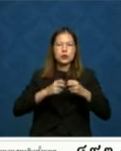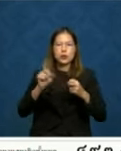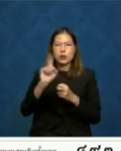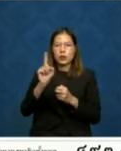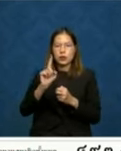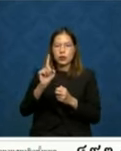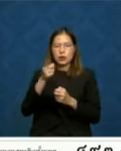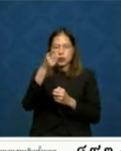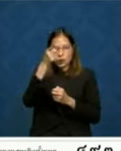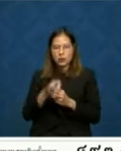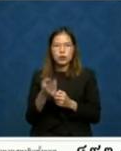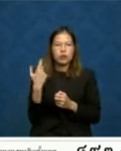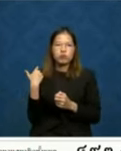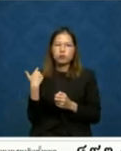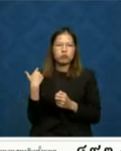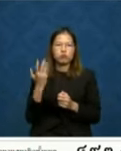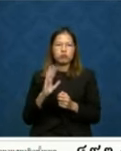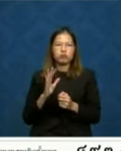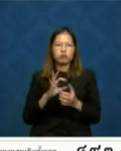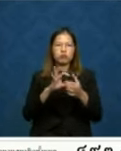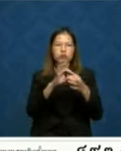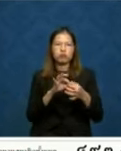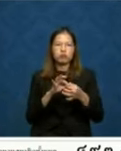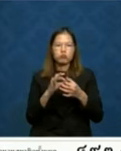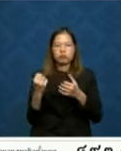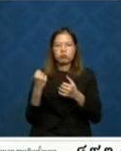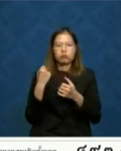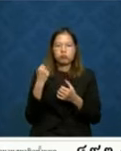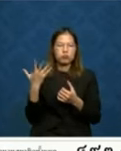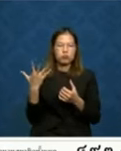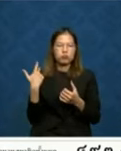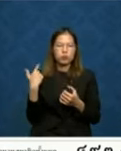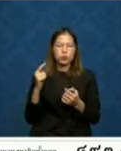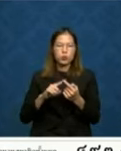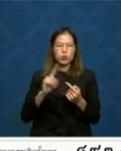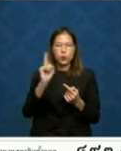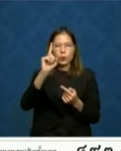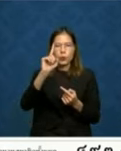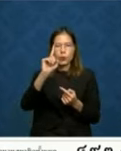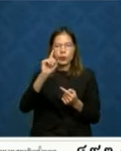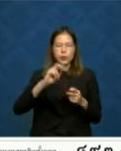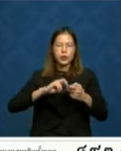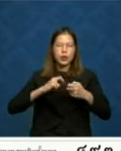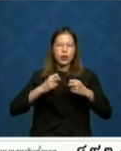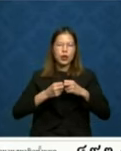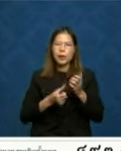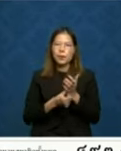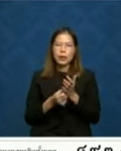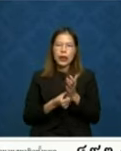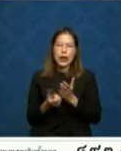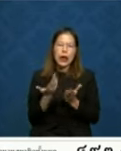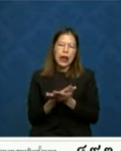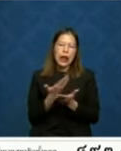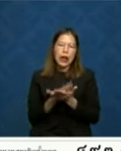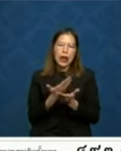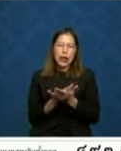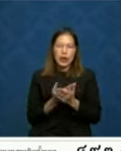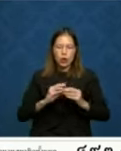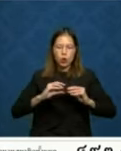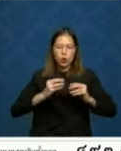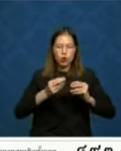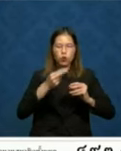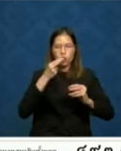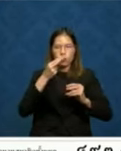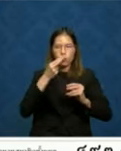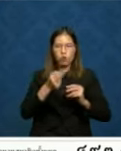ะคะก็ไม่สามารถจะเชื่อมั่นได้ว่าจะนำไปสู่การแก้ปัญหาราคายาสูบและยาเส้นตกต่